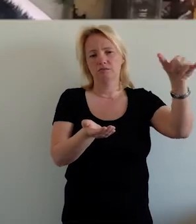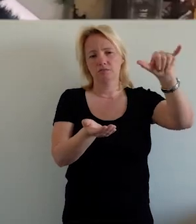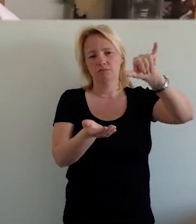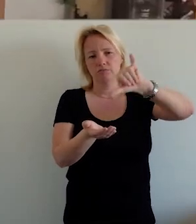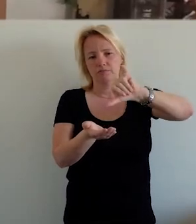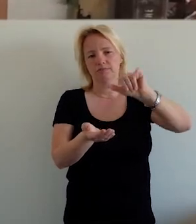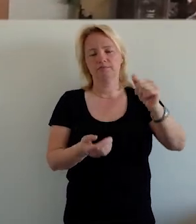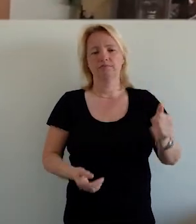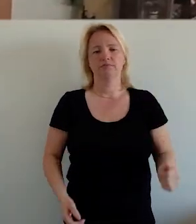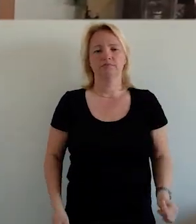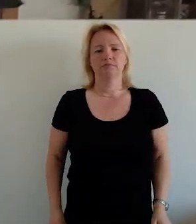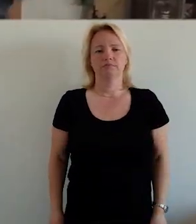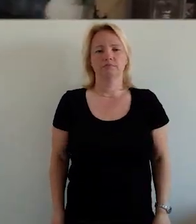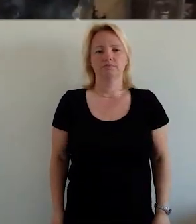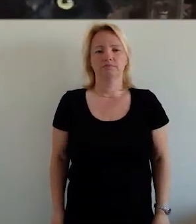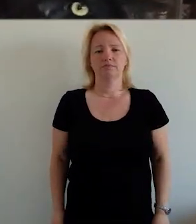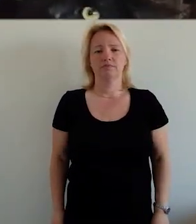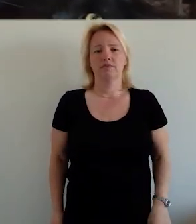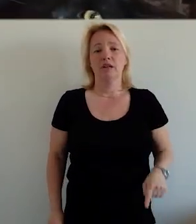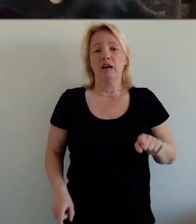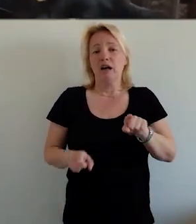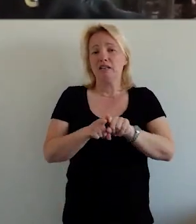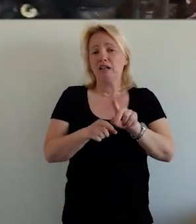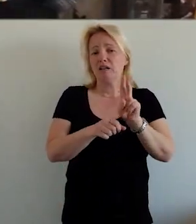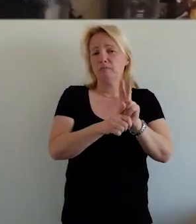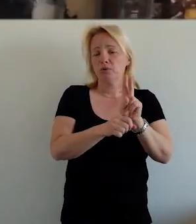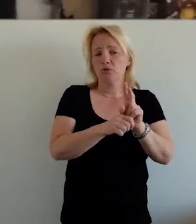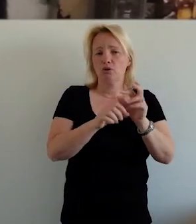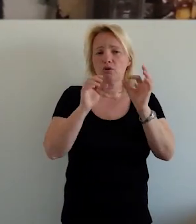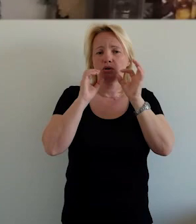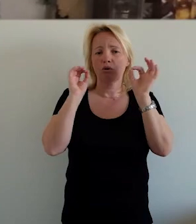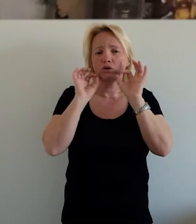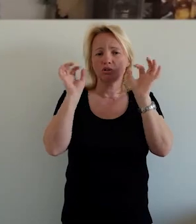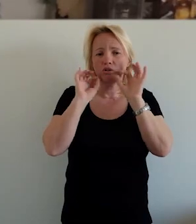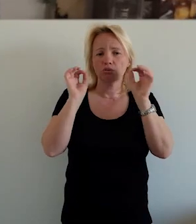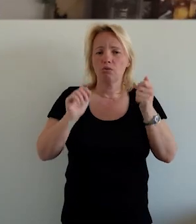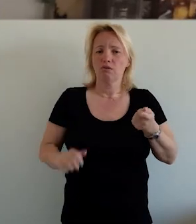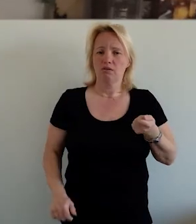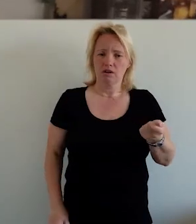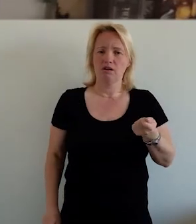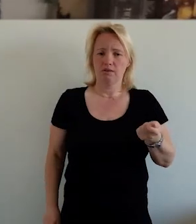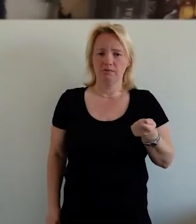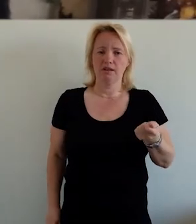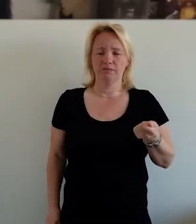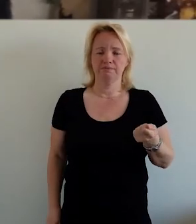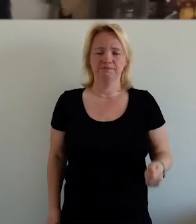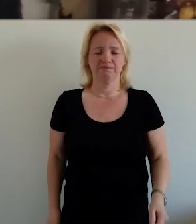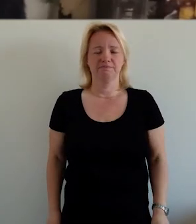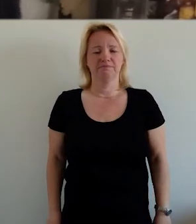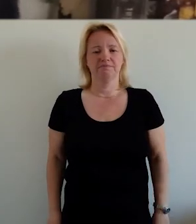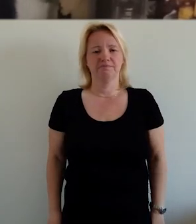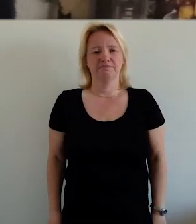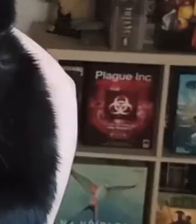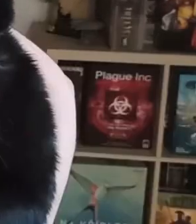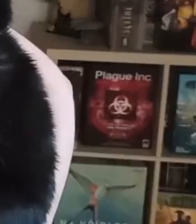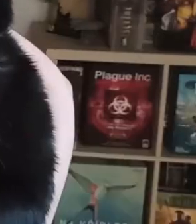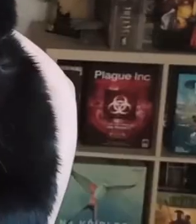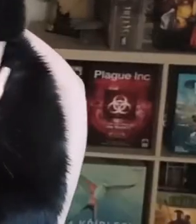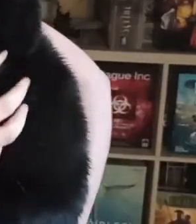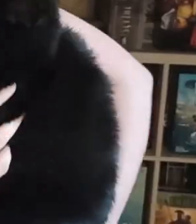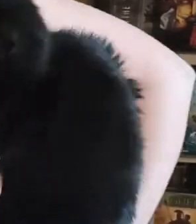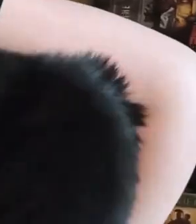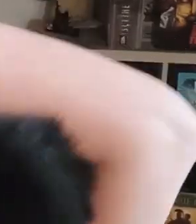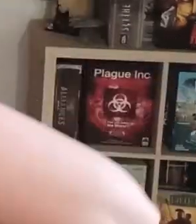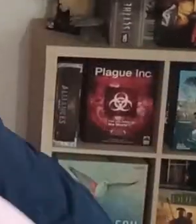vodou. Prosím vás, taky si dejte pozor, abyste měli všechno domácí zvířectvo nakrmený. Ideálně neměli žádný.